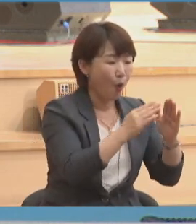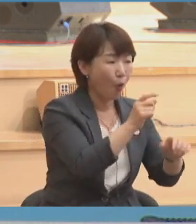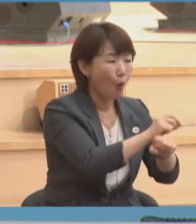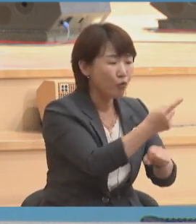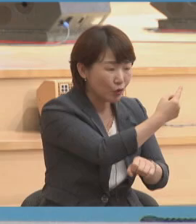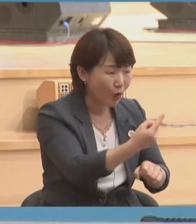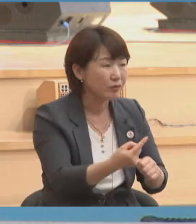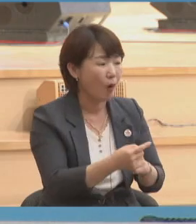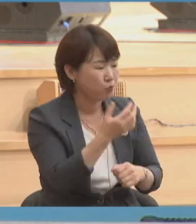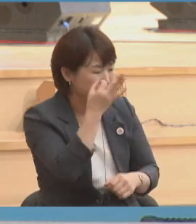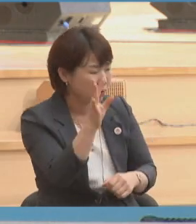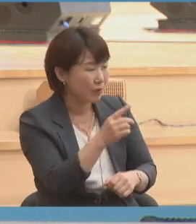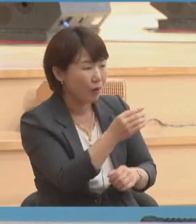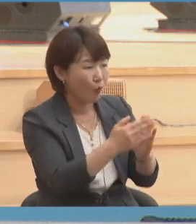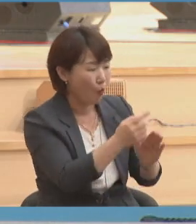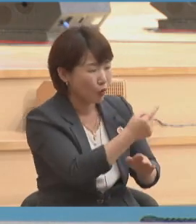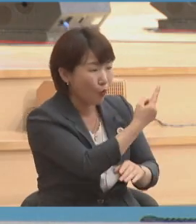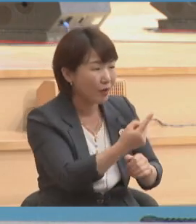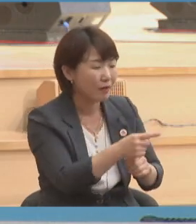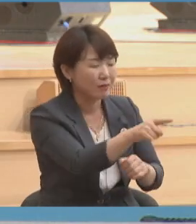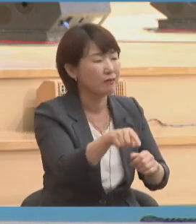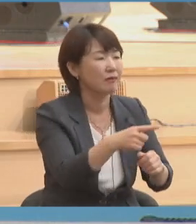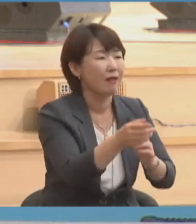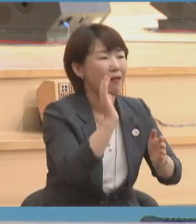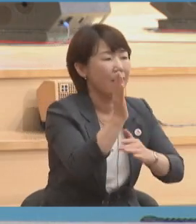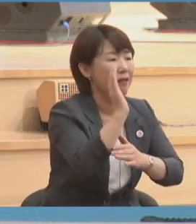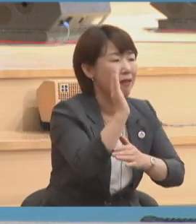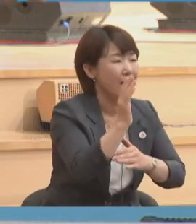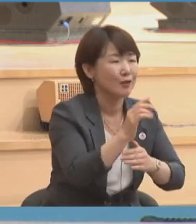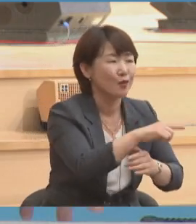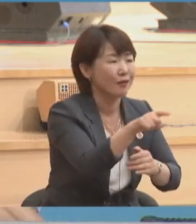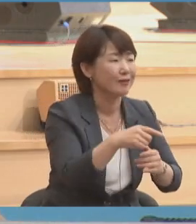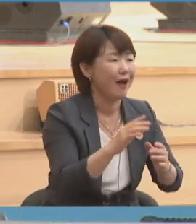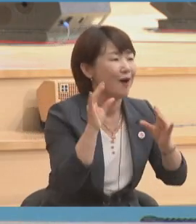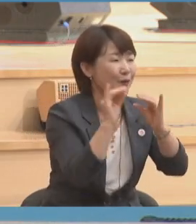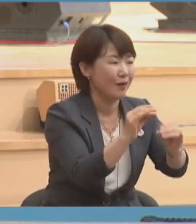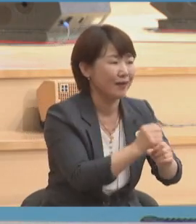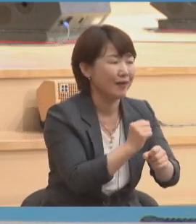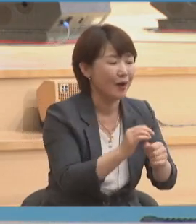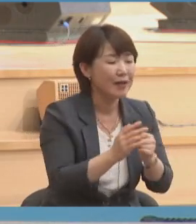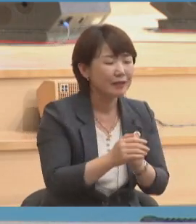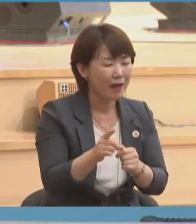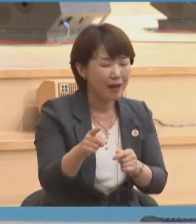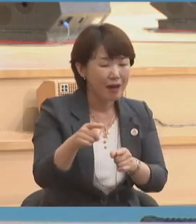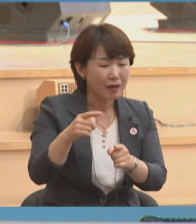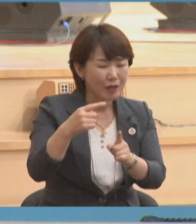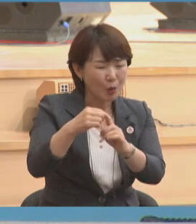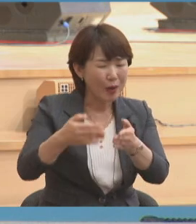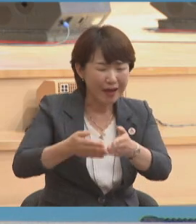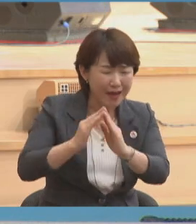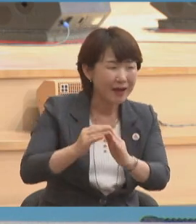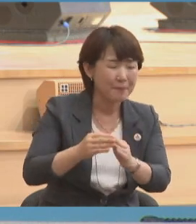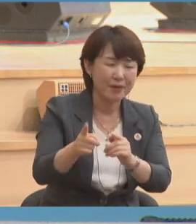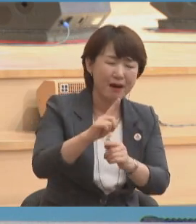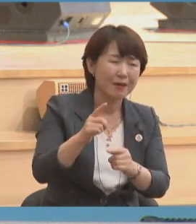예를 들면 지역 주민의 첫 번째 반대가 뭐냐면 교회가 건축을 하면 소음이 발생되어지고 먼지가 생기고 동네에